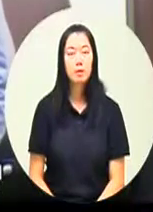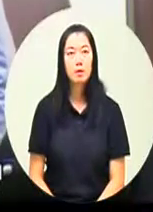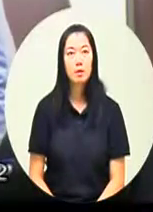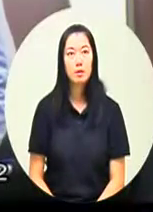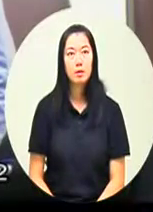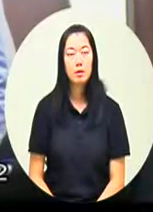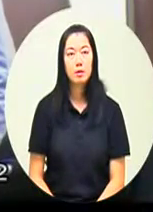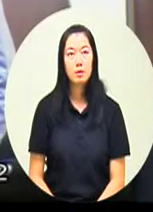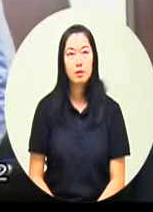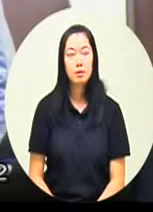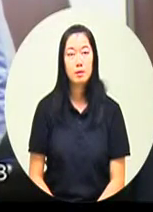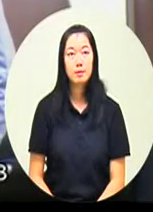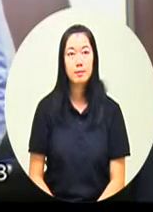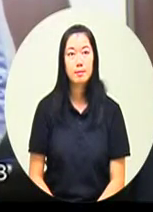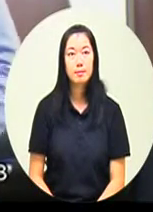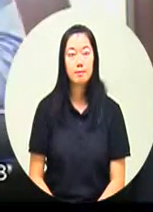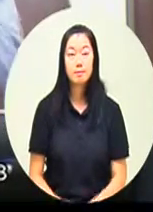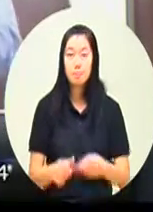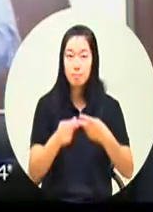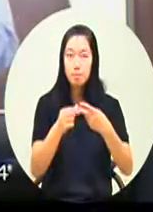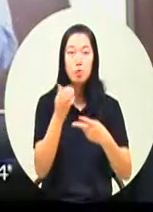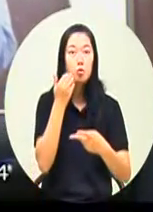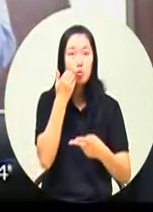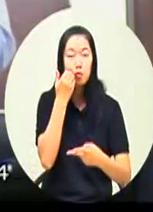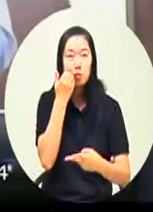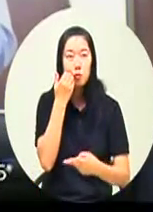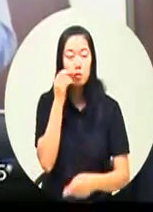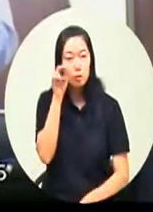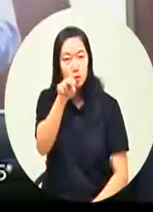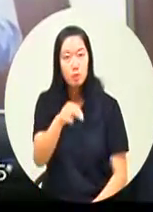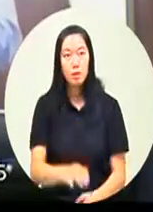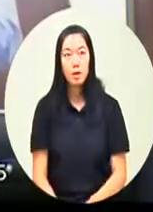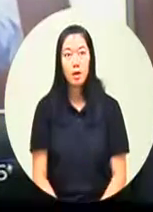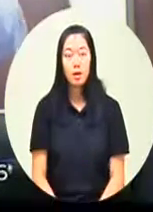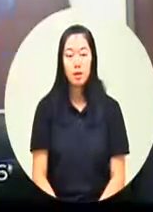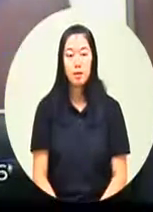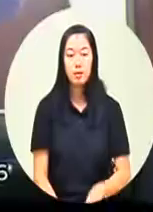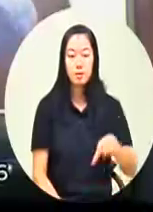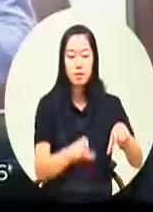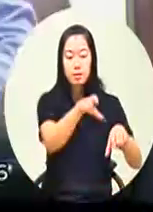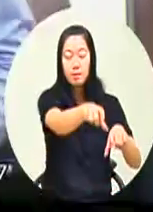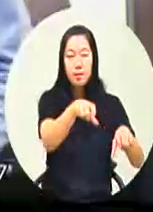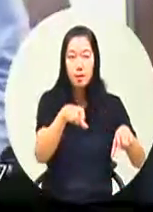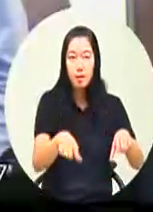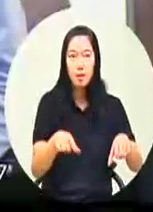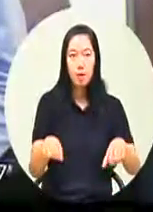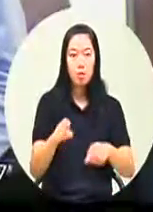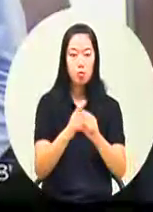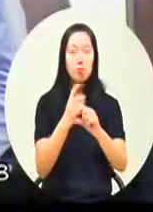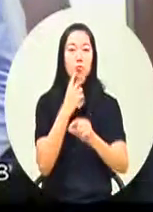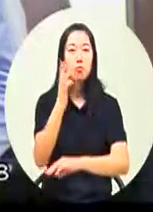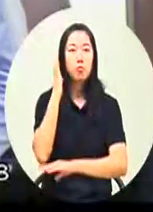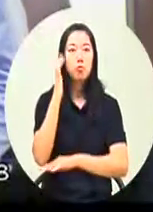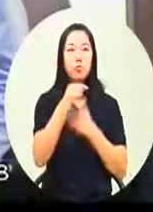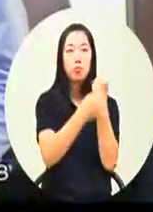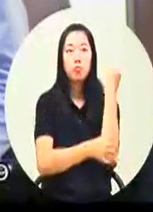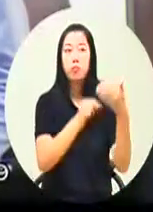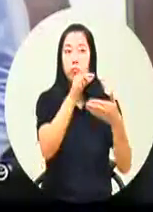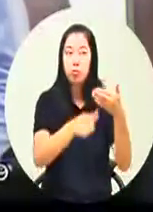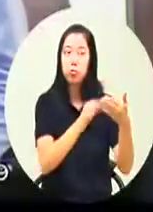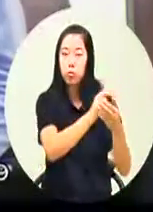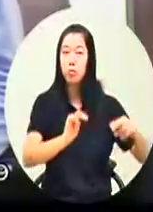二个就在，如果是它是正常的三轮、四轮，那就中央要去法规要改了。啊，不然现在三